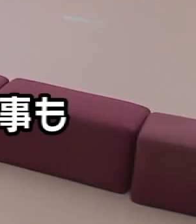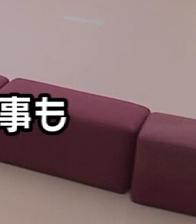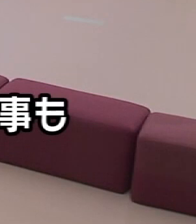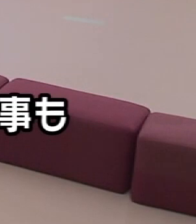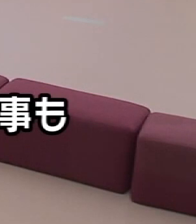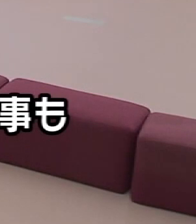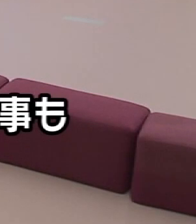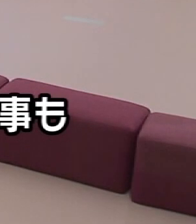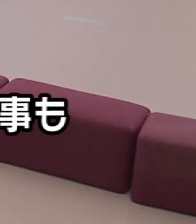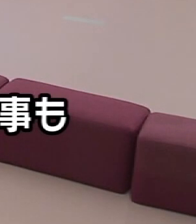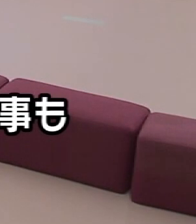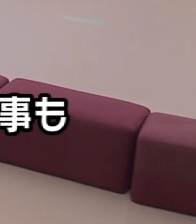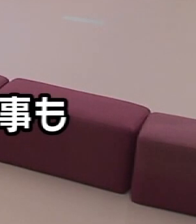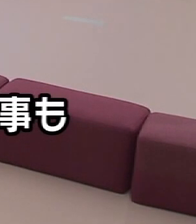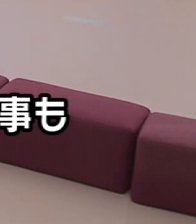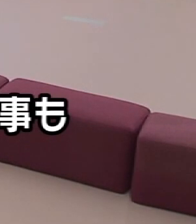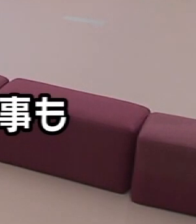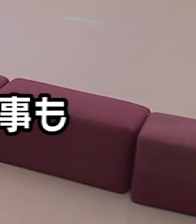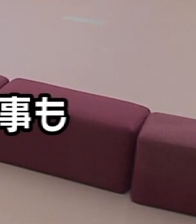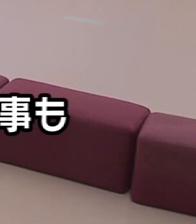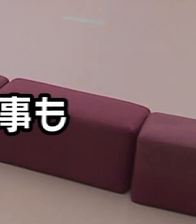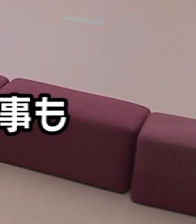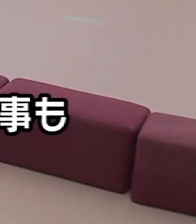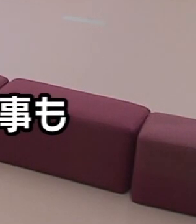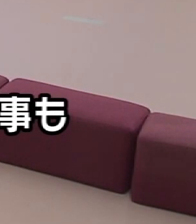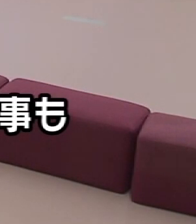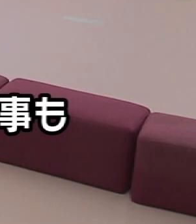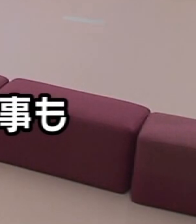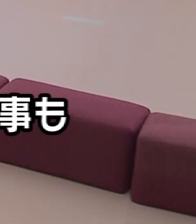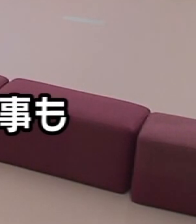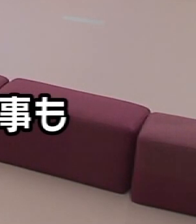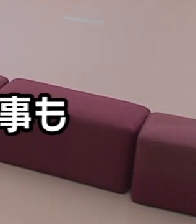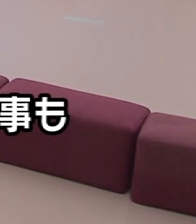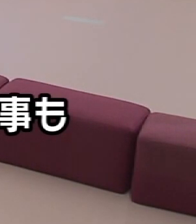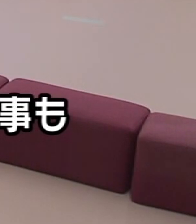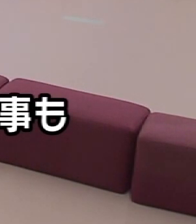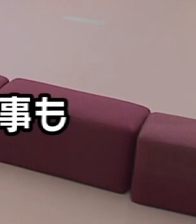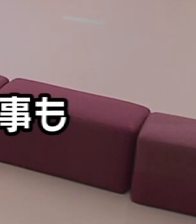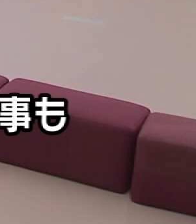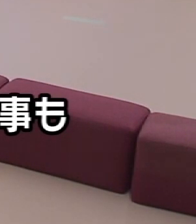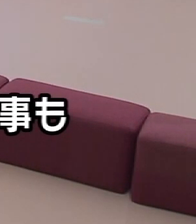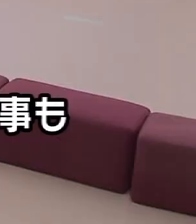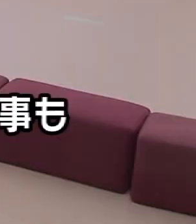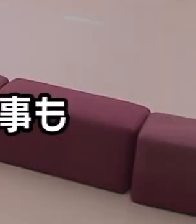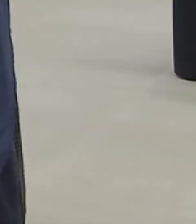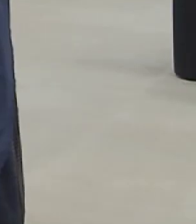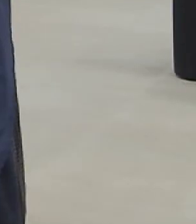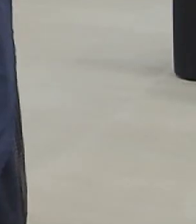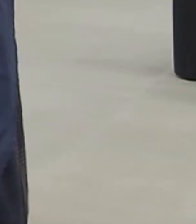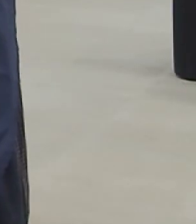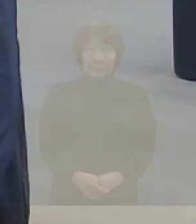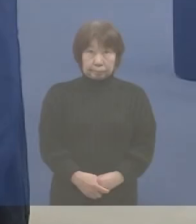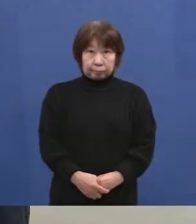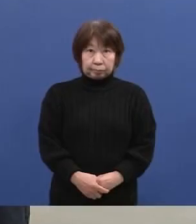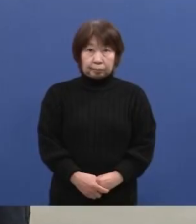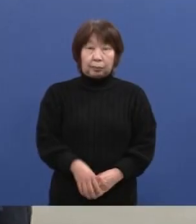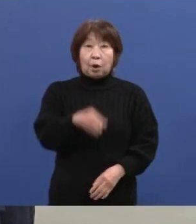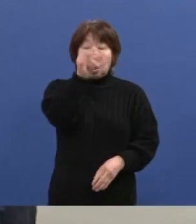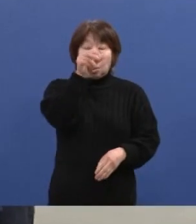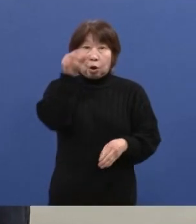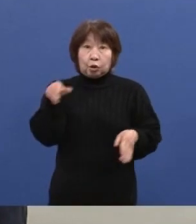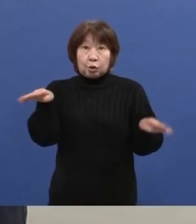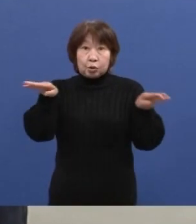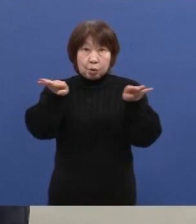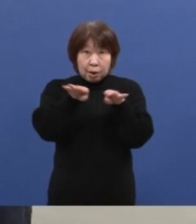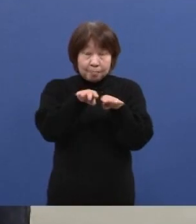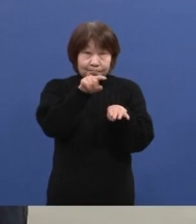向けのお話し会やお楽しみ会などの行事も定期的に行われています。いや、図書館ごとに特色